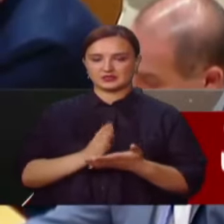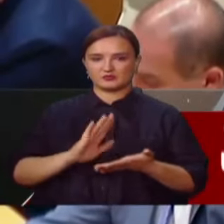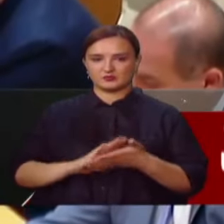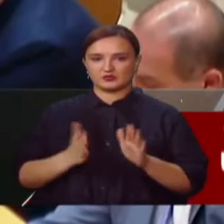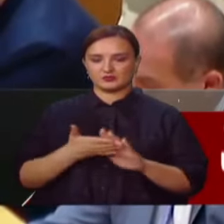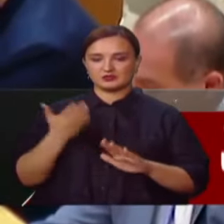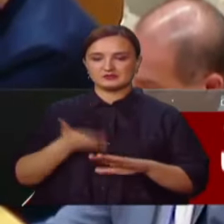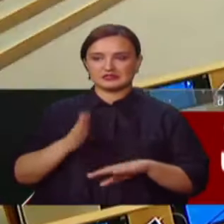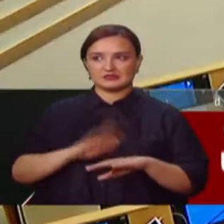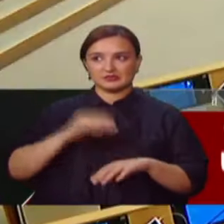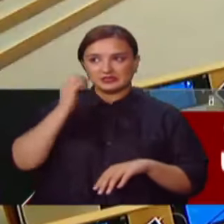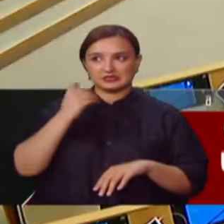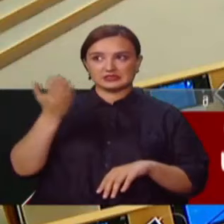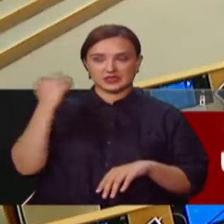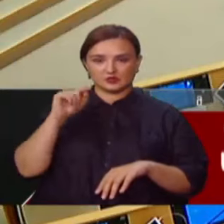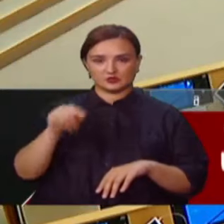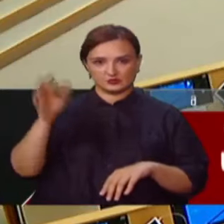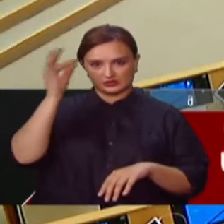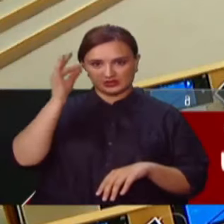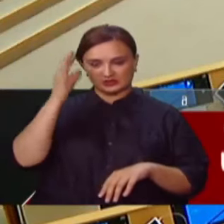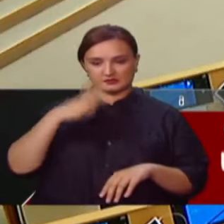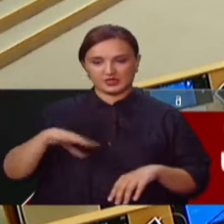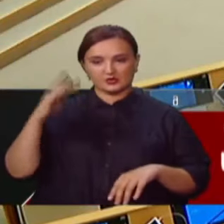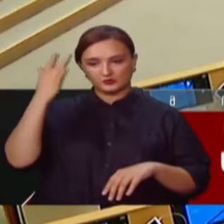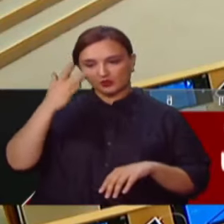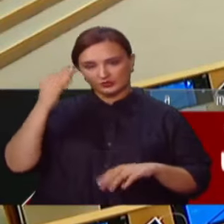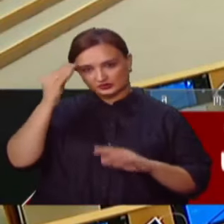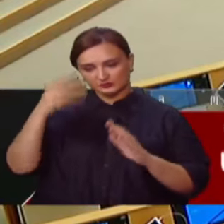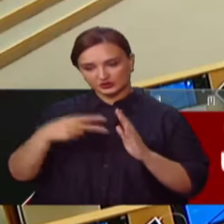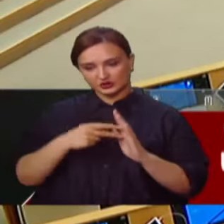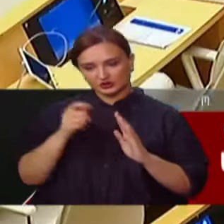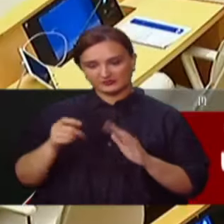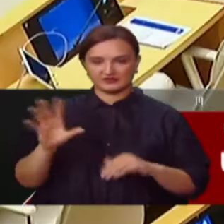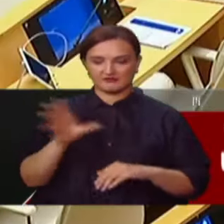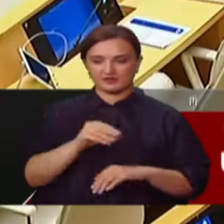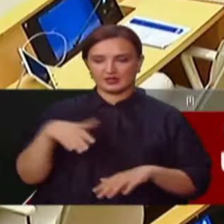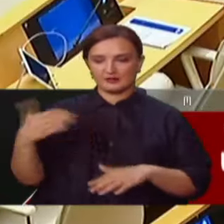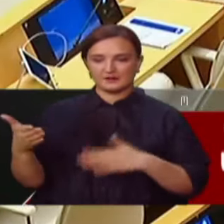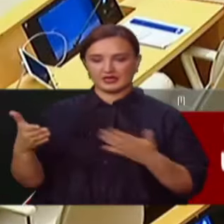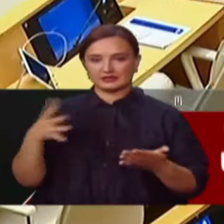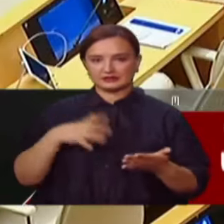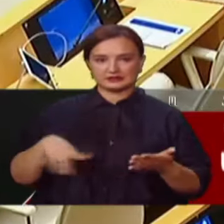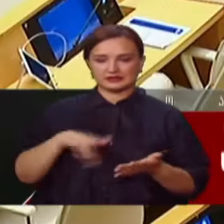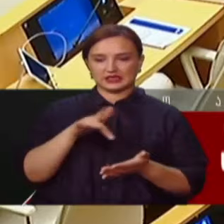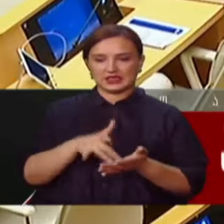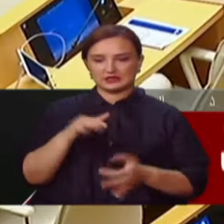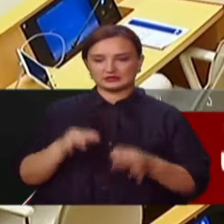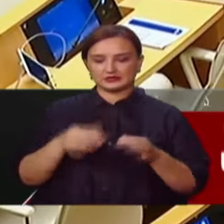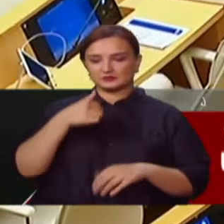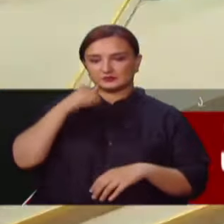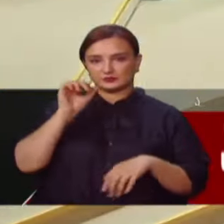მდგომარეობაზე მძიმე წარსულს ახსენებს. ქართული ოცნება კრიტიკულ შეფასებებამდე ყველა მხარეს საქალაქო სასამართლოს